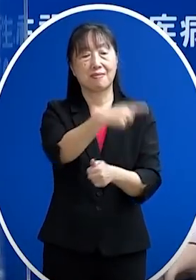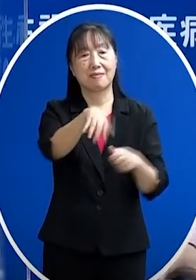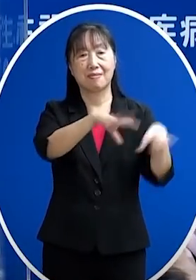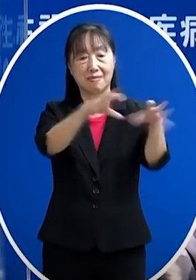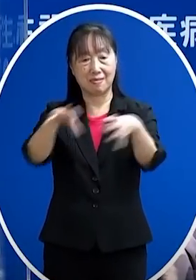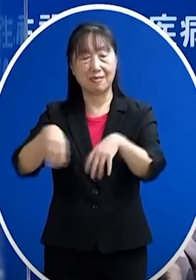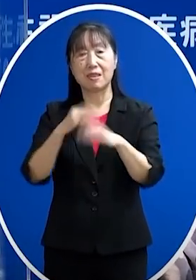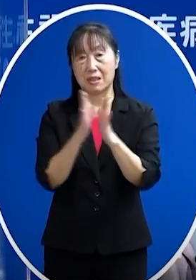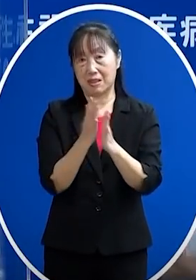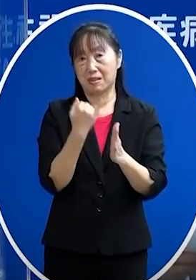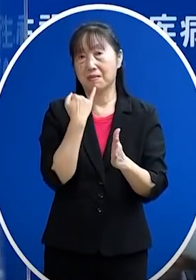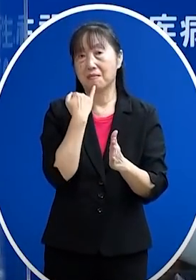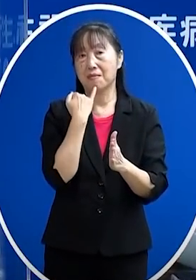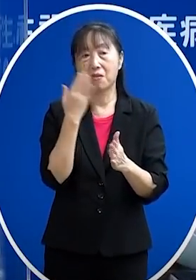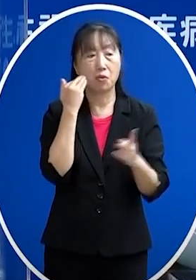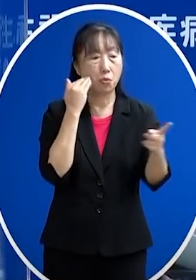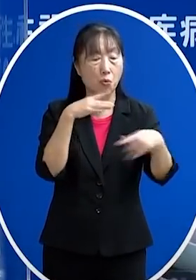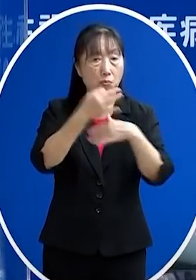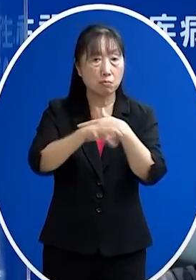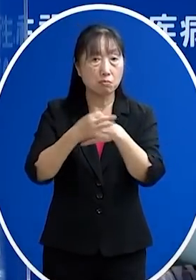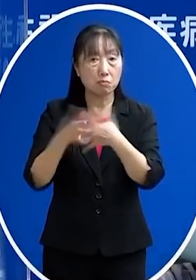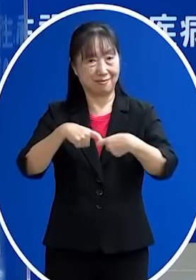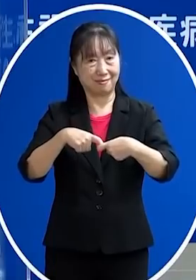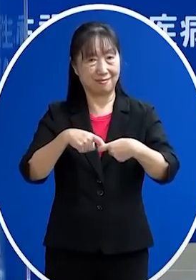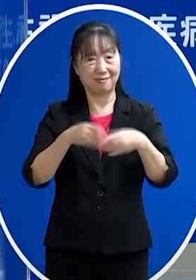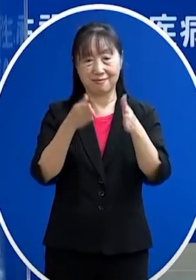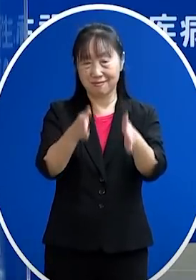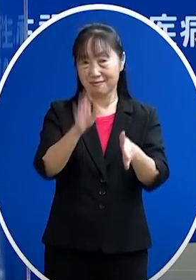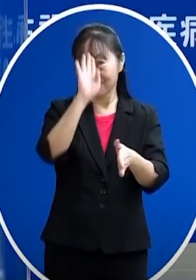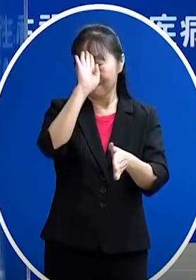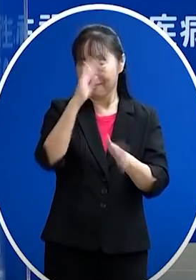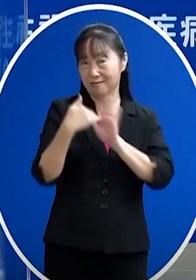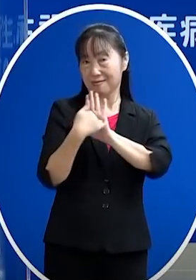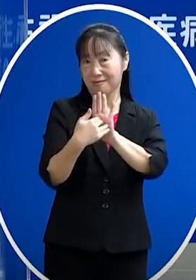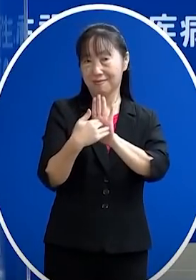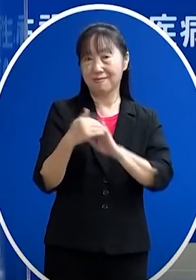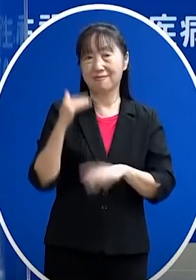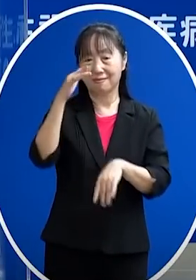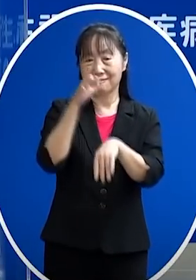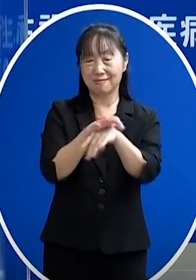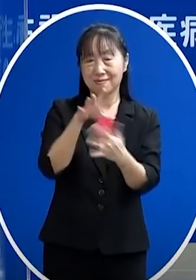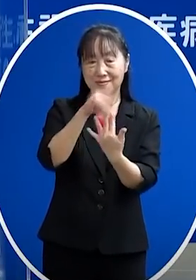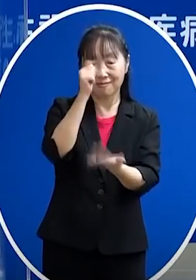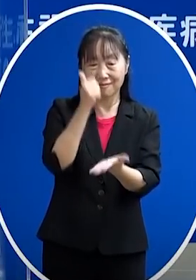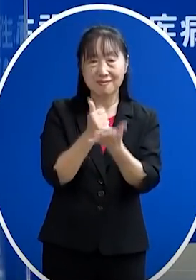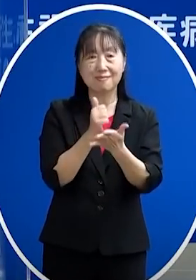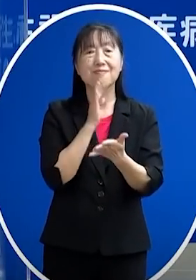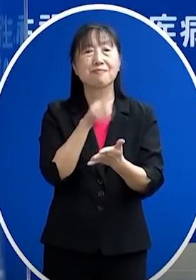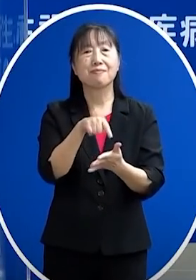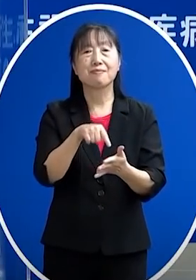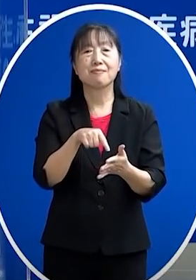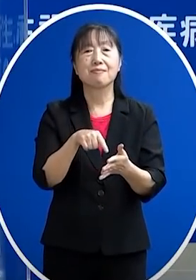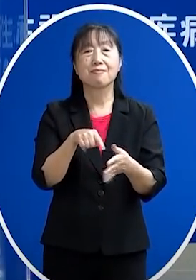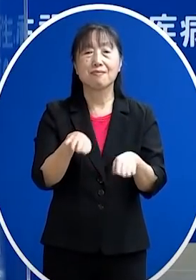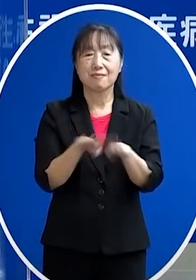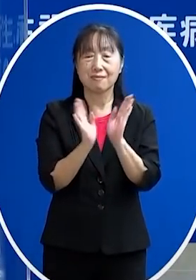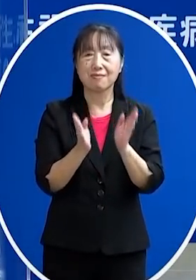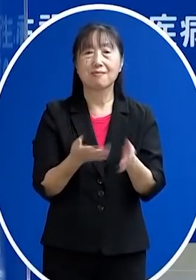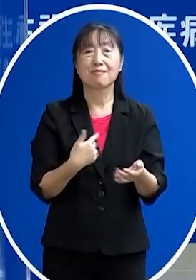界大概就是缺乏疫苗的地方，高端能够获选，继续进行世界多